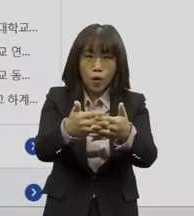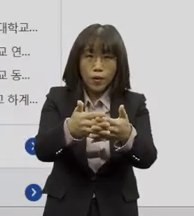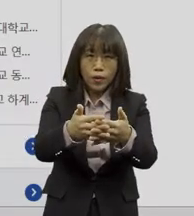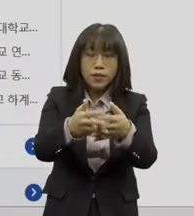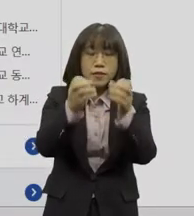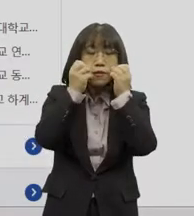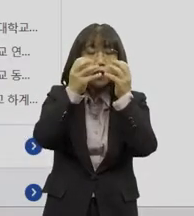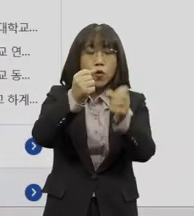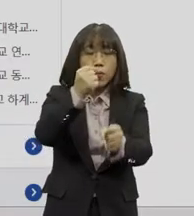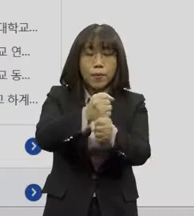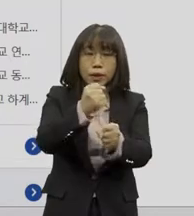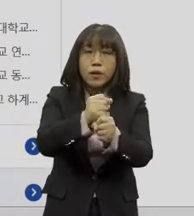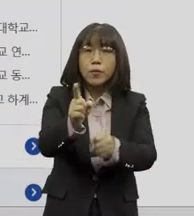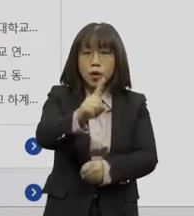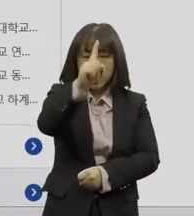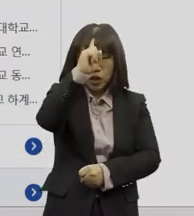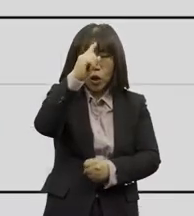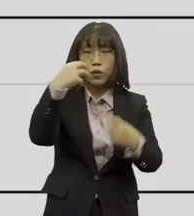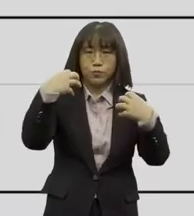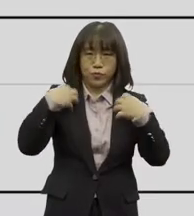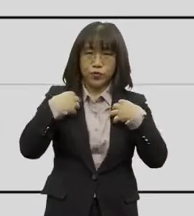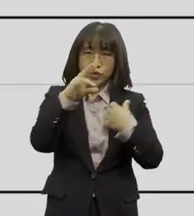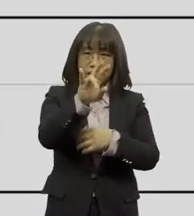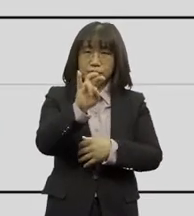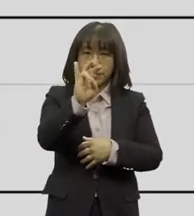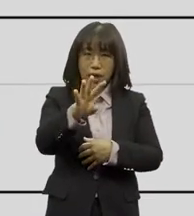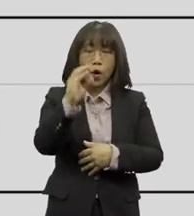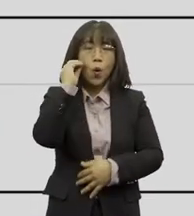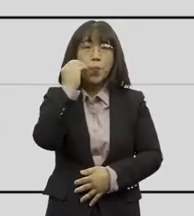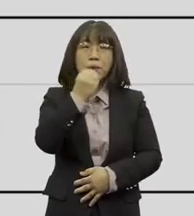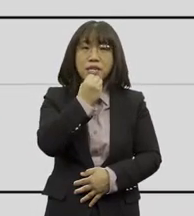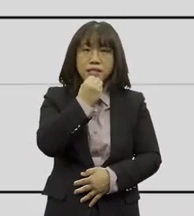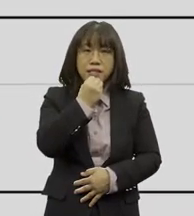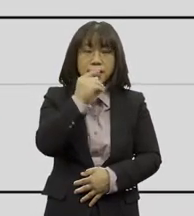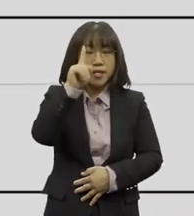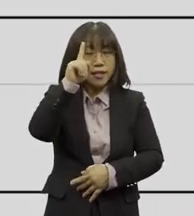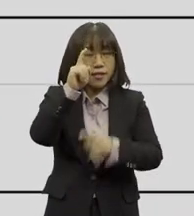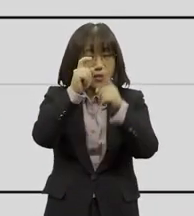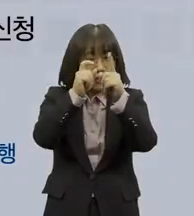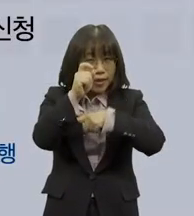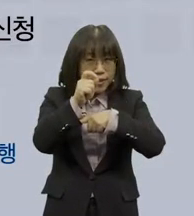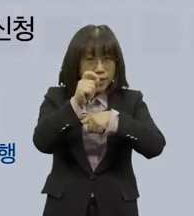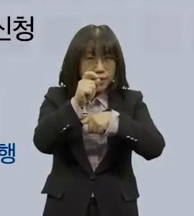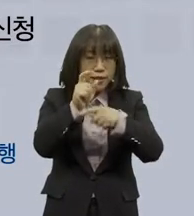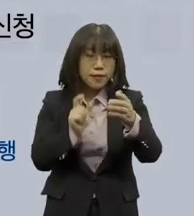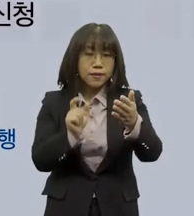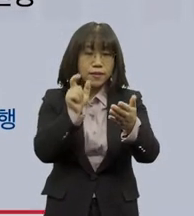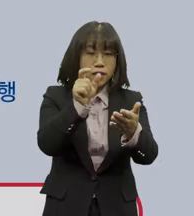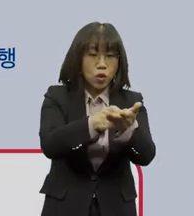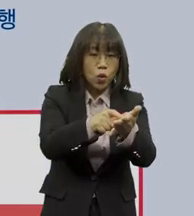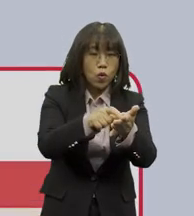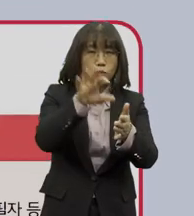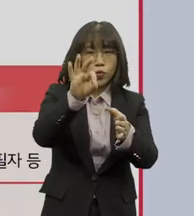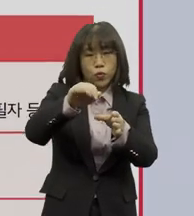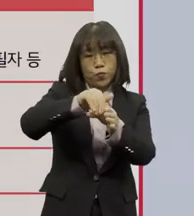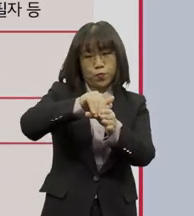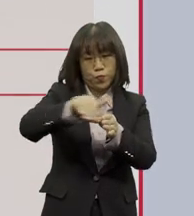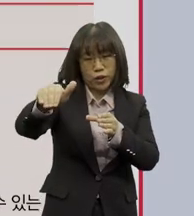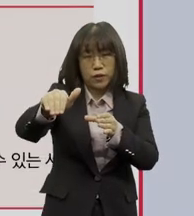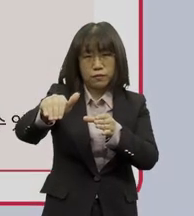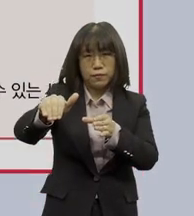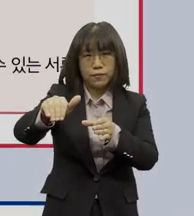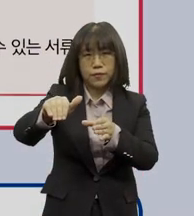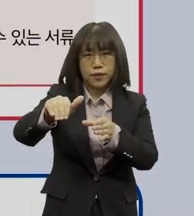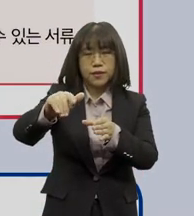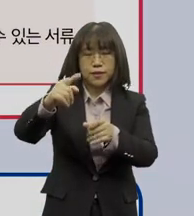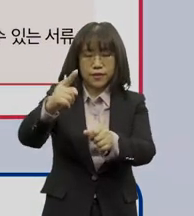여권 온라인 재발급은 정부24 홈페이지에 로그인해서 직접 여권 사진을 등록하고 수수료를 납부하면